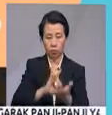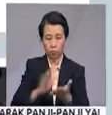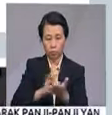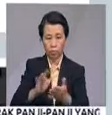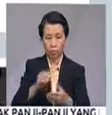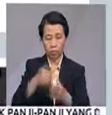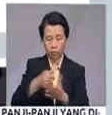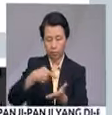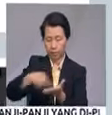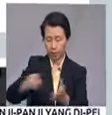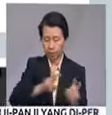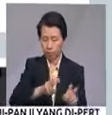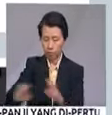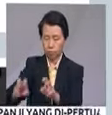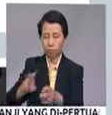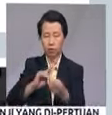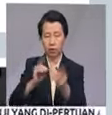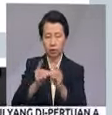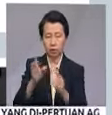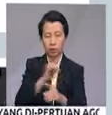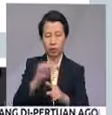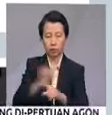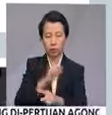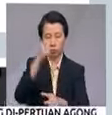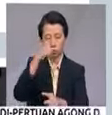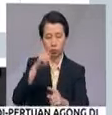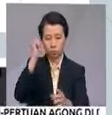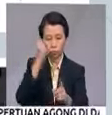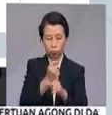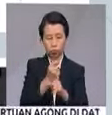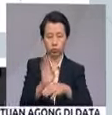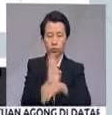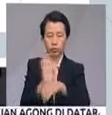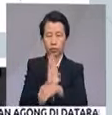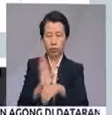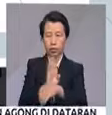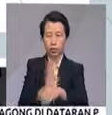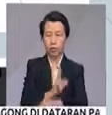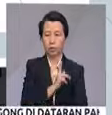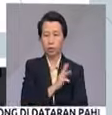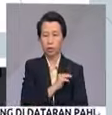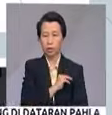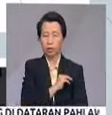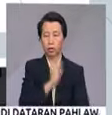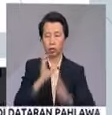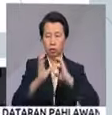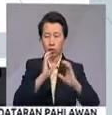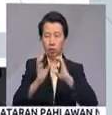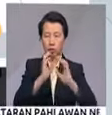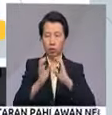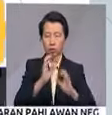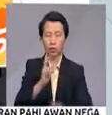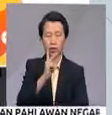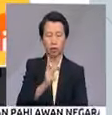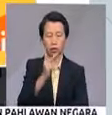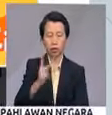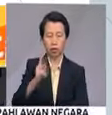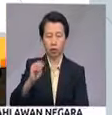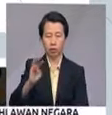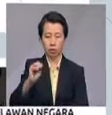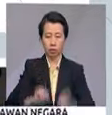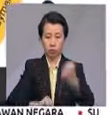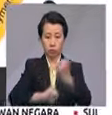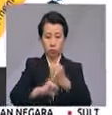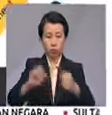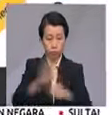dompet dan pembayaran digital serta digunakan bagi tujuan perniagaan. Kementerian Komunikasi dan Multimedia KKMM mendukung